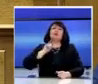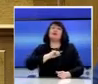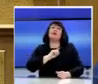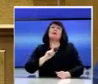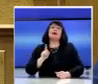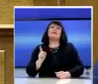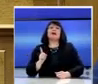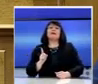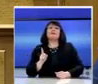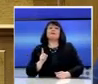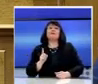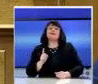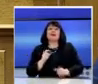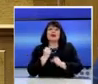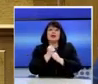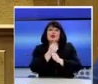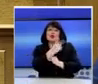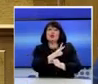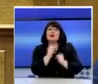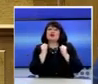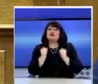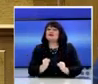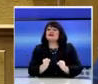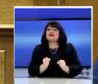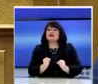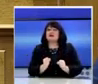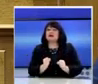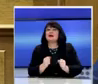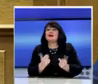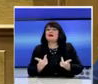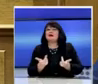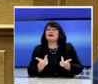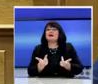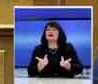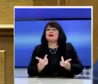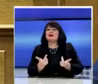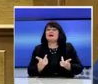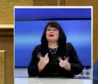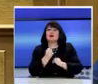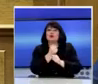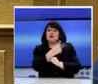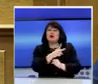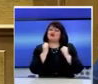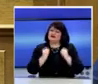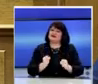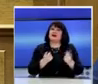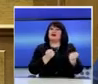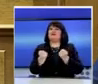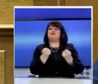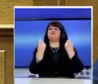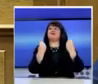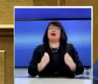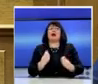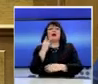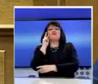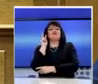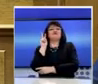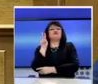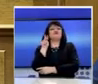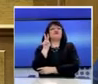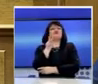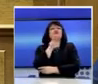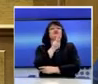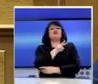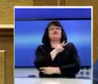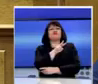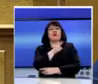Γιατί βασικό σας έργο, εκεί έχετε καλό συντονισμό, είναι αλήθεια, είναι η επιτήρηση